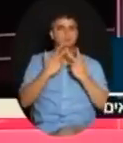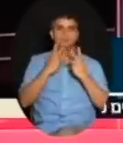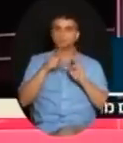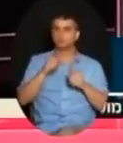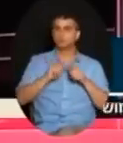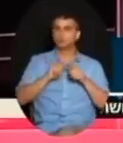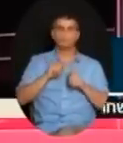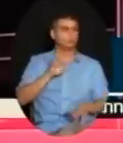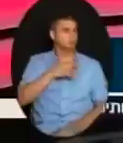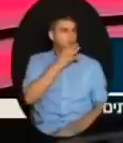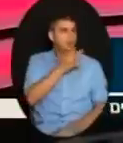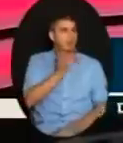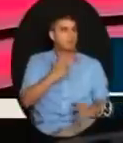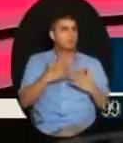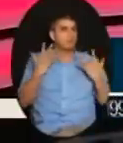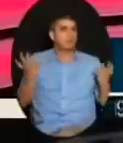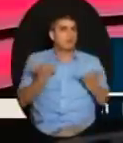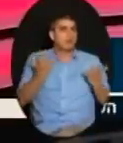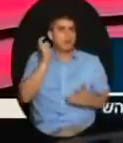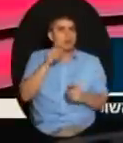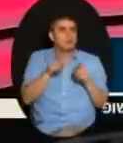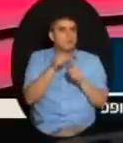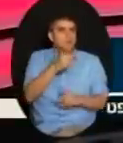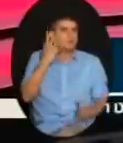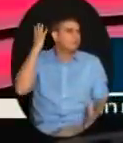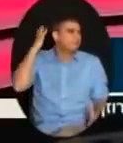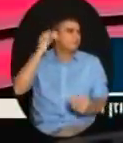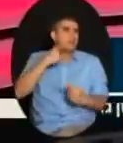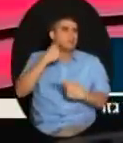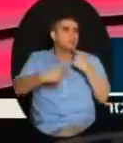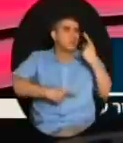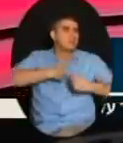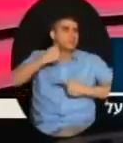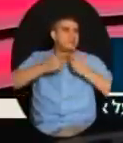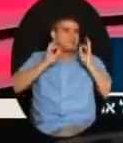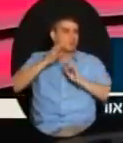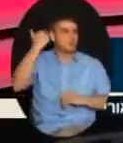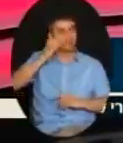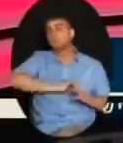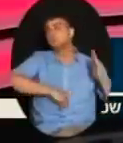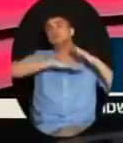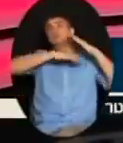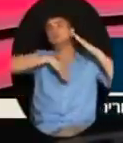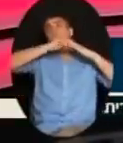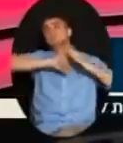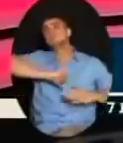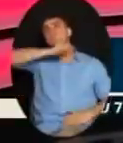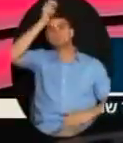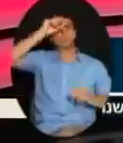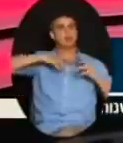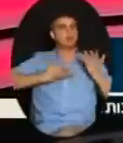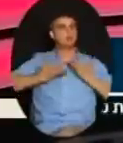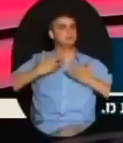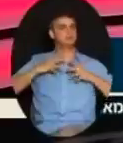כאן סוג של... יש פה גם שאלה מאוד גדולה, איך אדם כזה שבמשך שנים, באמת, היה בטופ של הטופ של המערכת